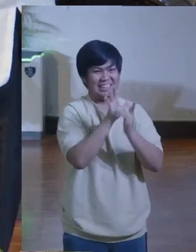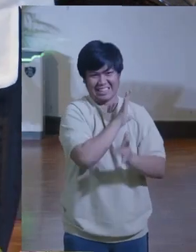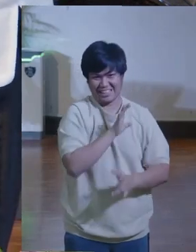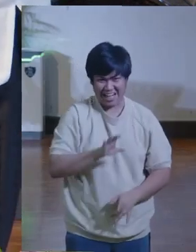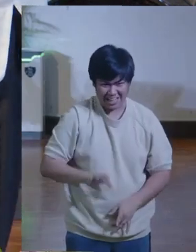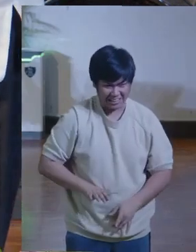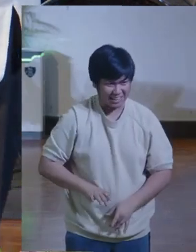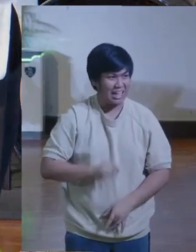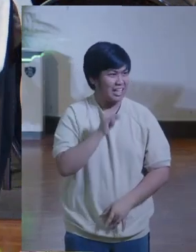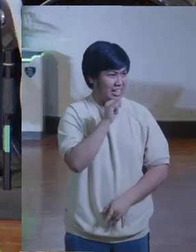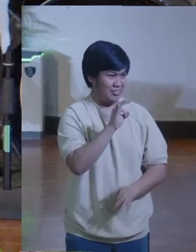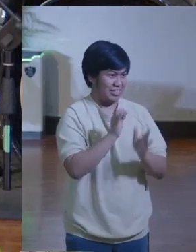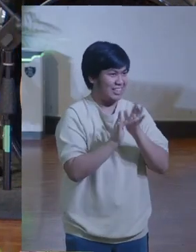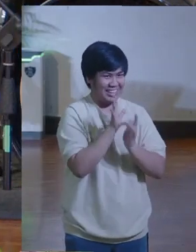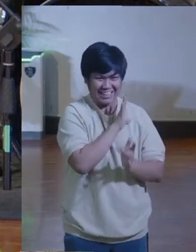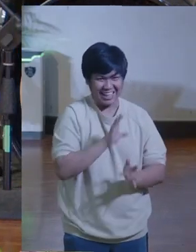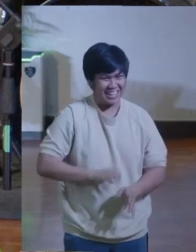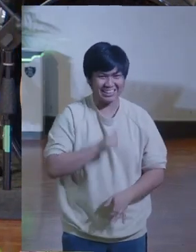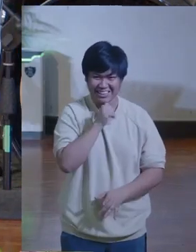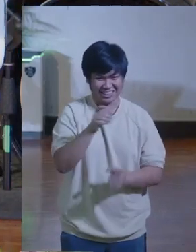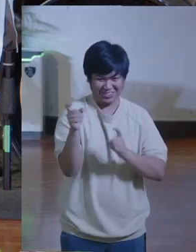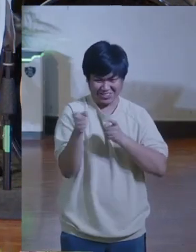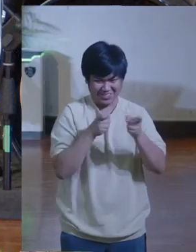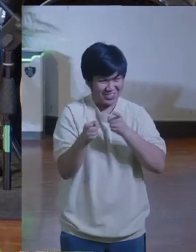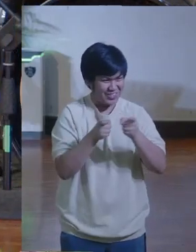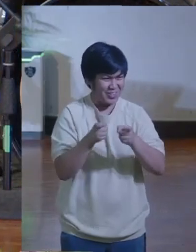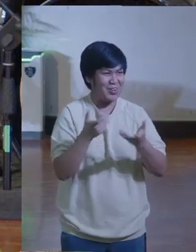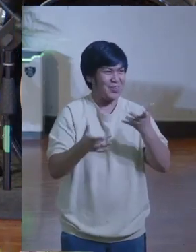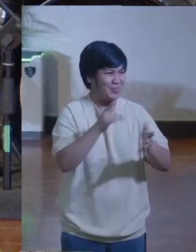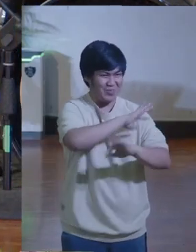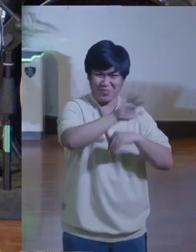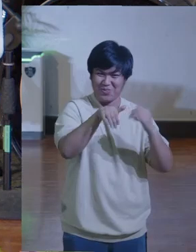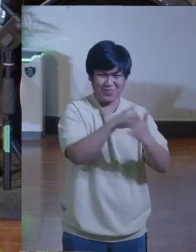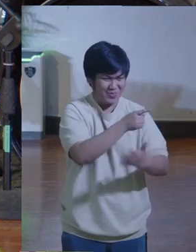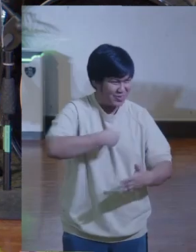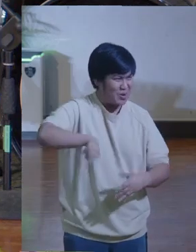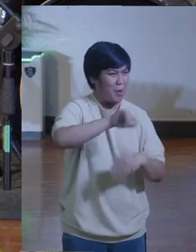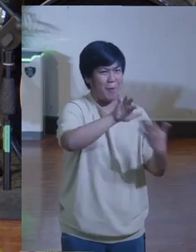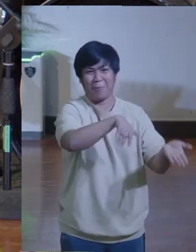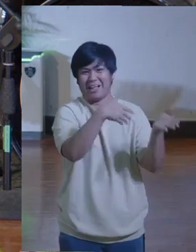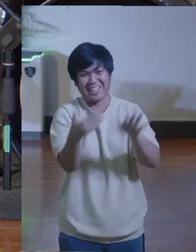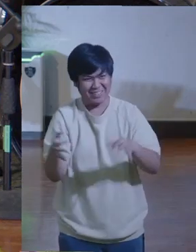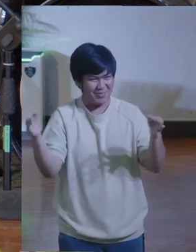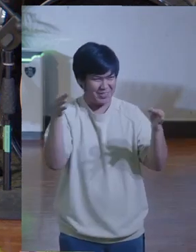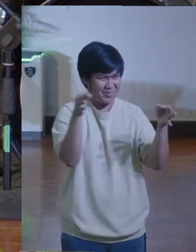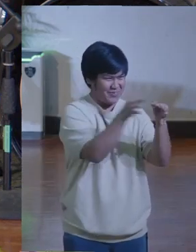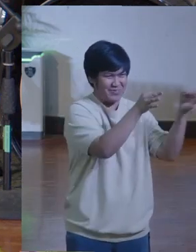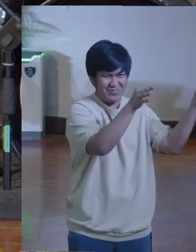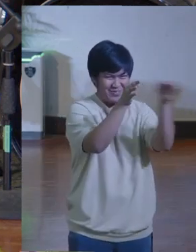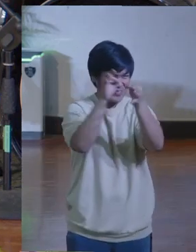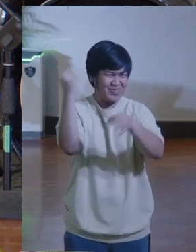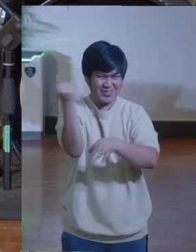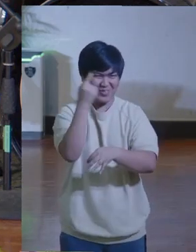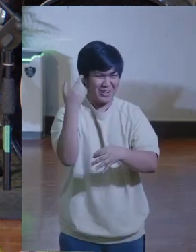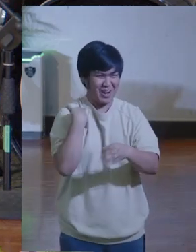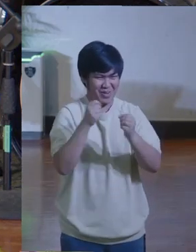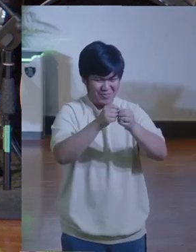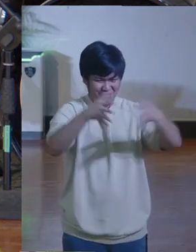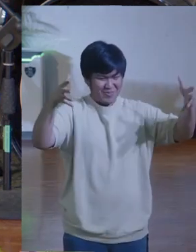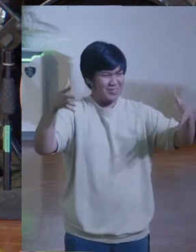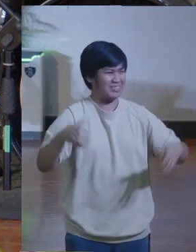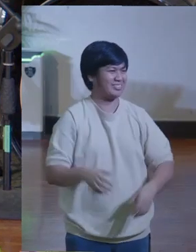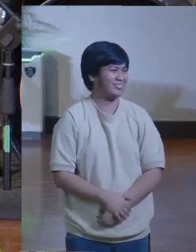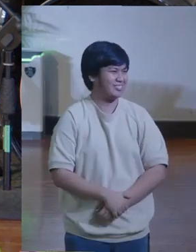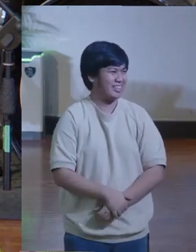Jesus. Sabi ng verse 17, in Him all things hold together. Meron po siyang sapat